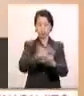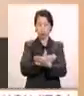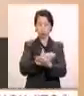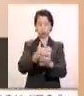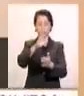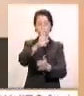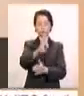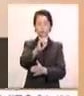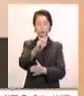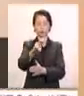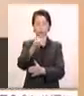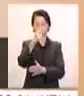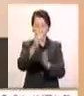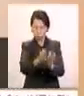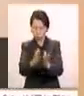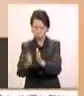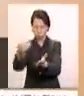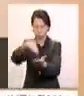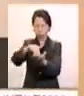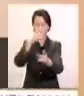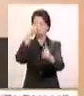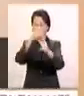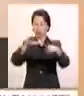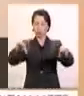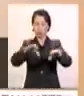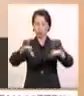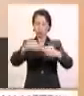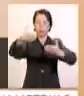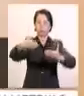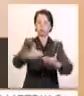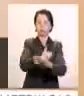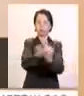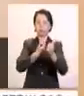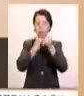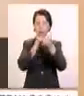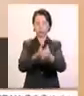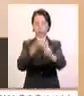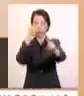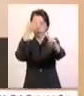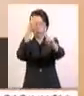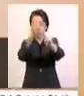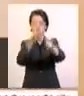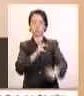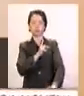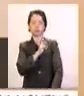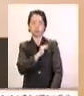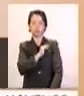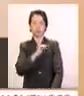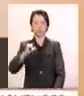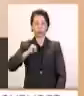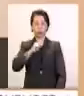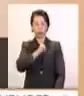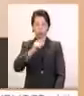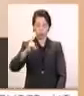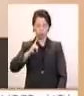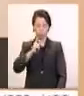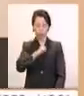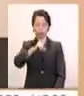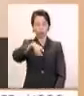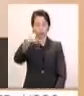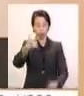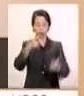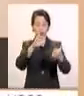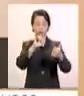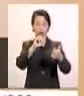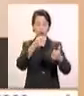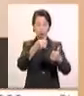dibuat bagi penstrukturan semula ke arah melaksanakan pembaharuan berdasarkan hala 7 kementerian. Ahli-ahli lembaga yang lain ialah